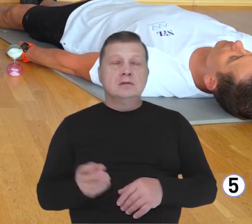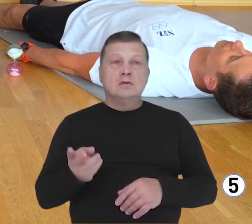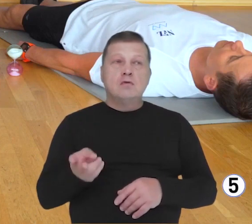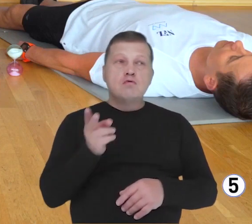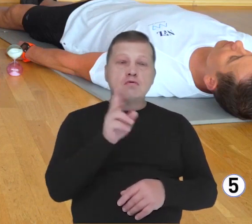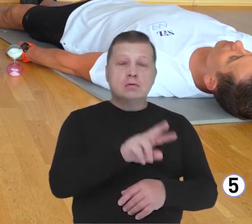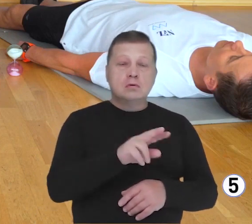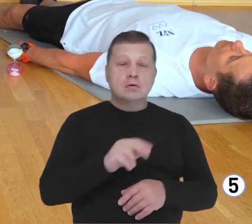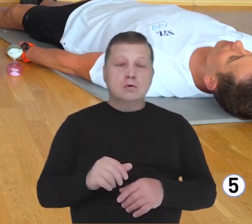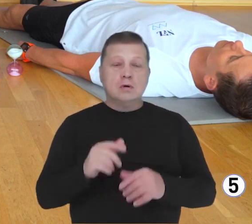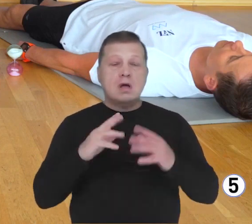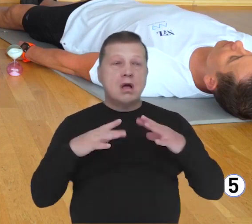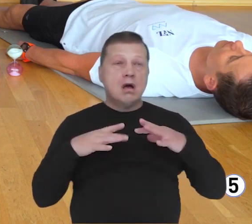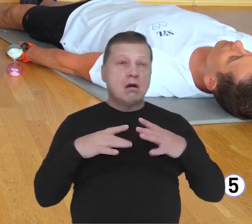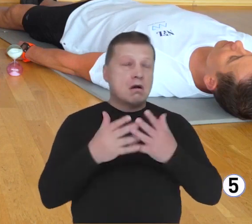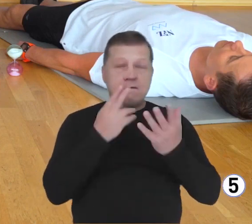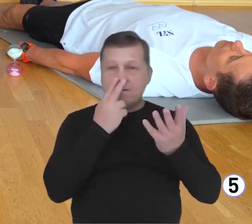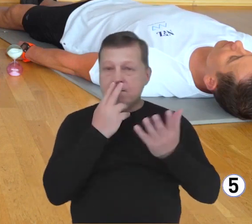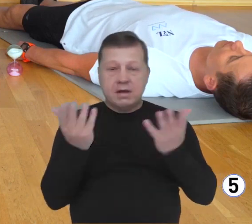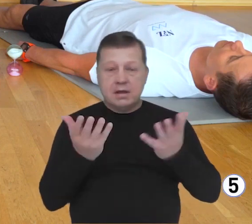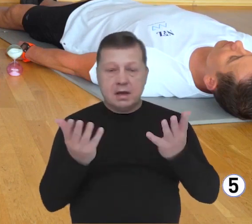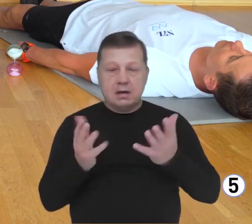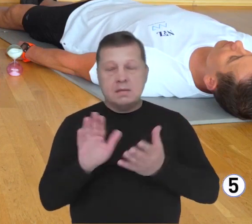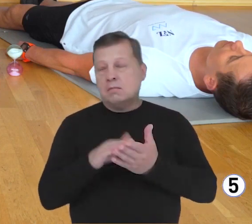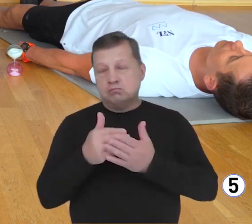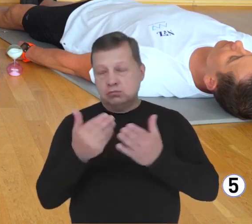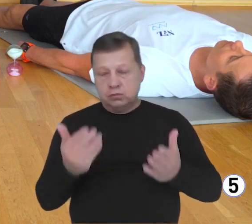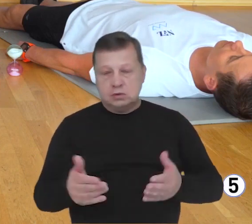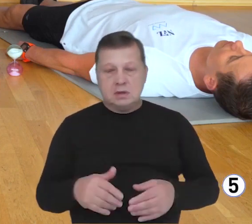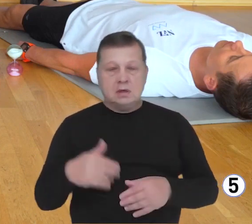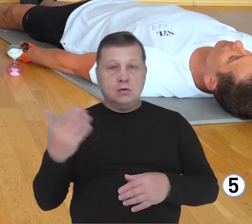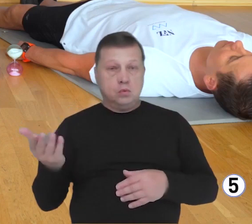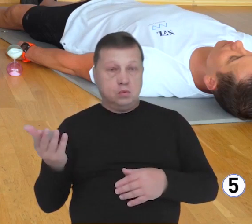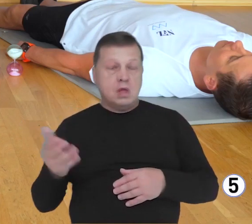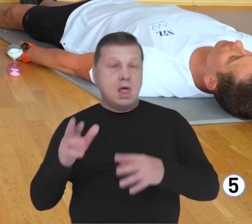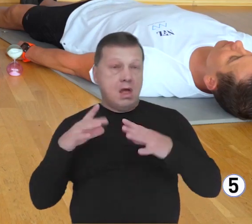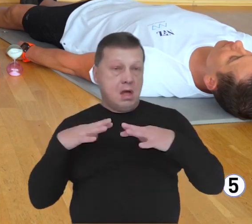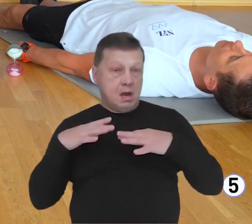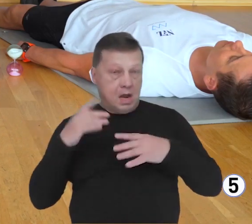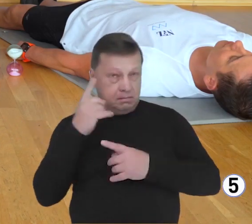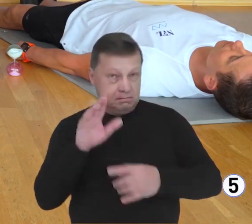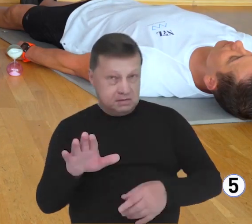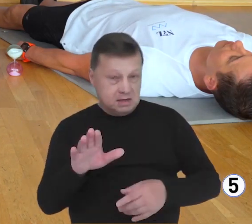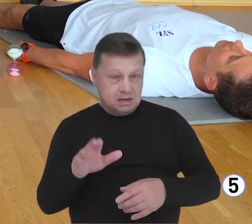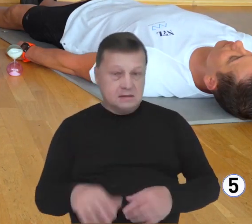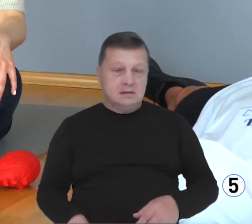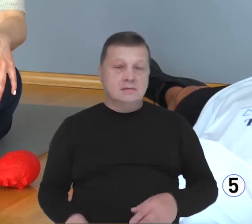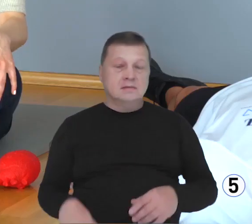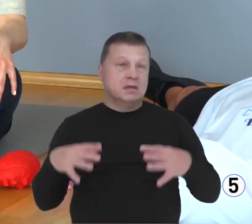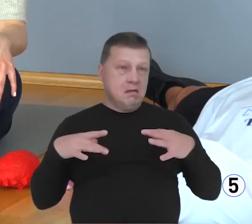na drugim biegunie regeneracji. Jeśli z jednej strony mamy relaks,